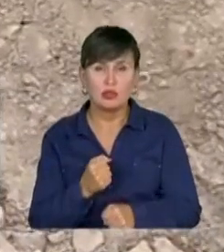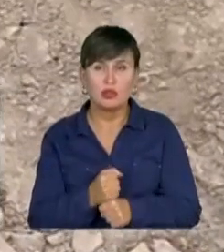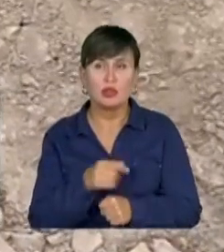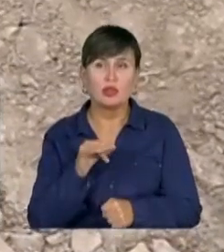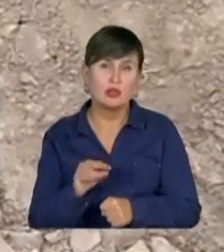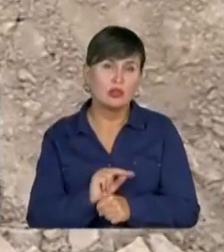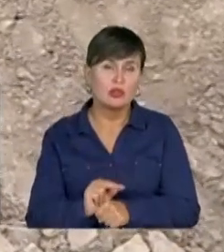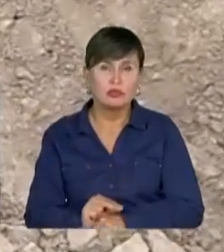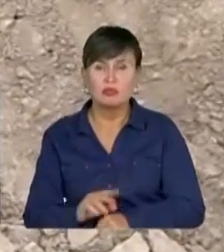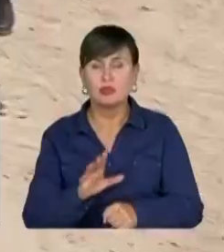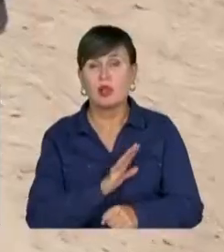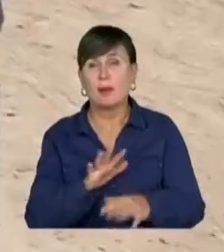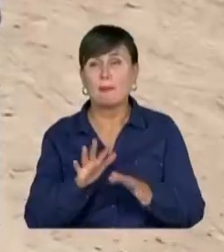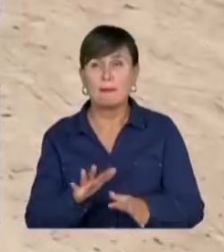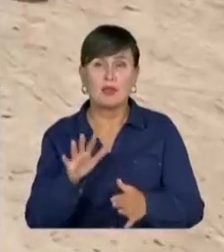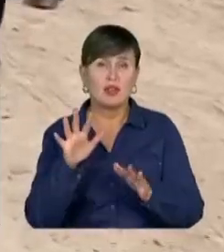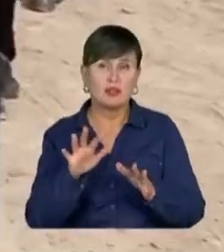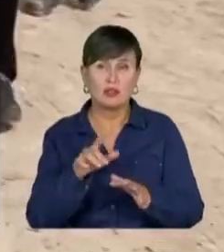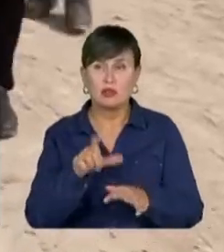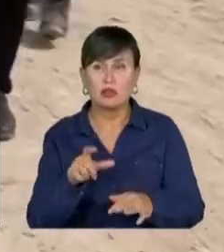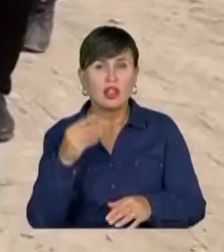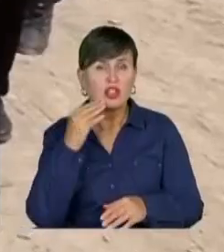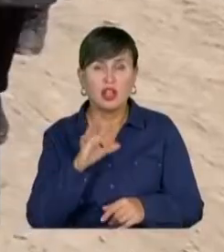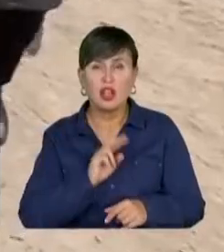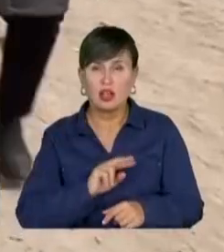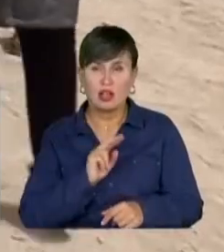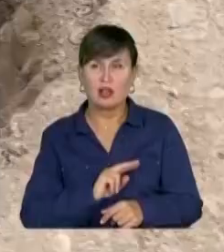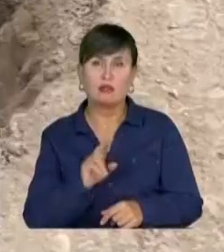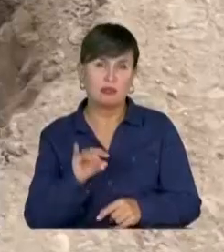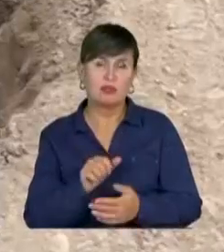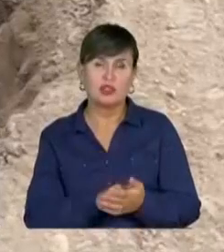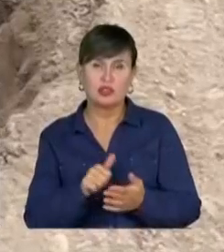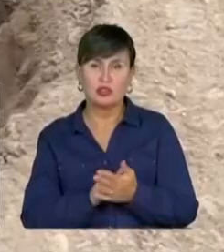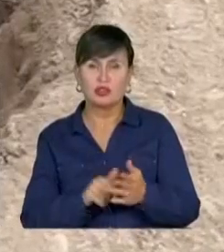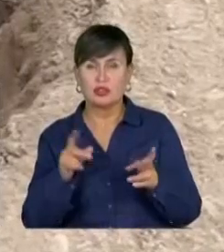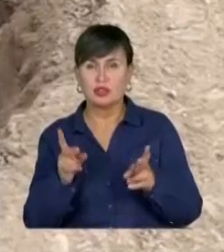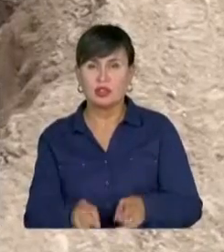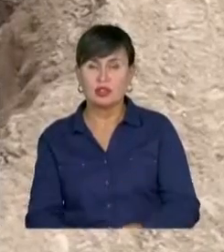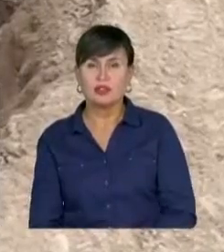устраняли дефекты. Местные уверены, что некачественная работа и стала причиной трагедии.